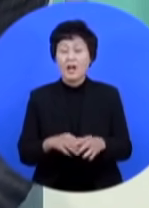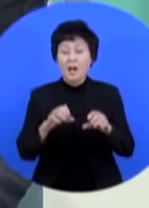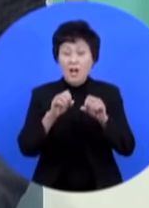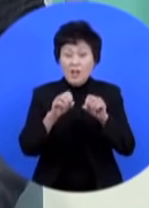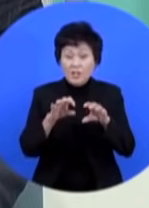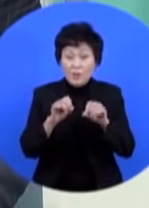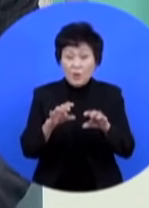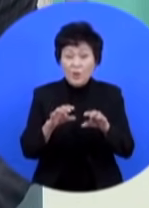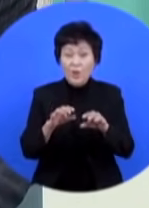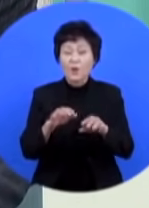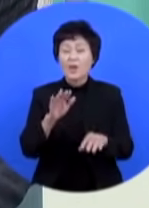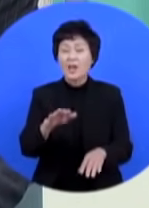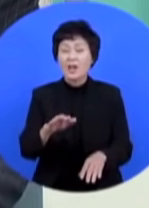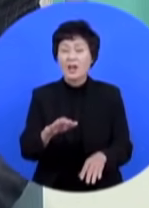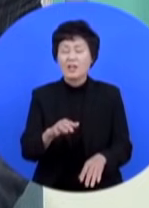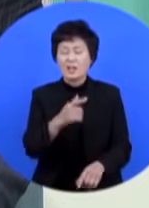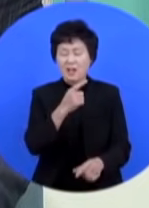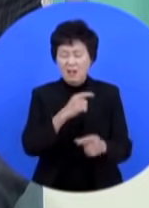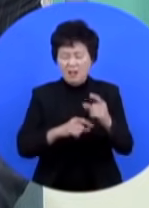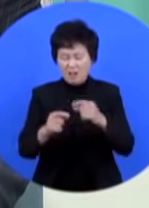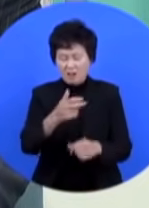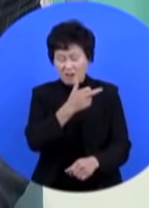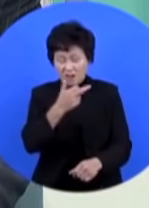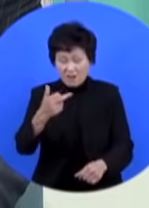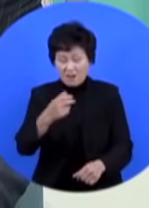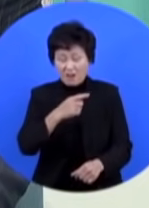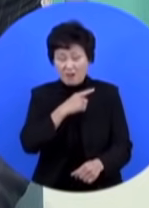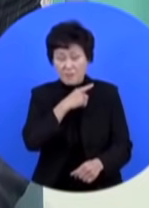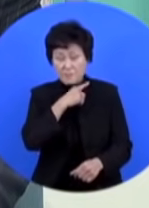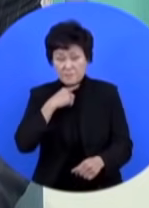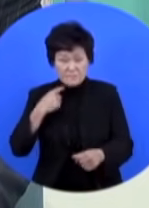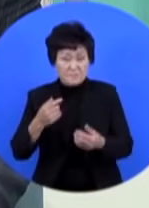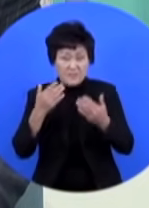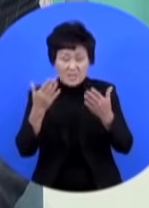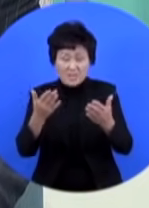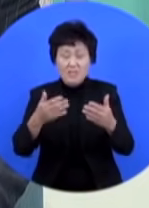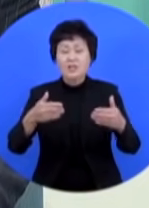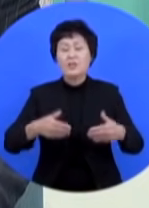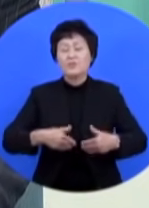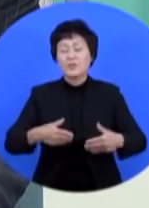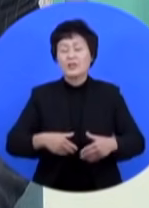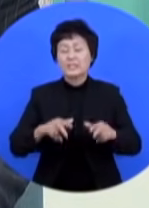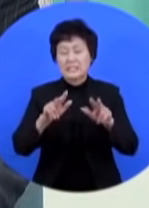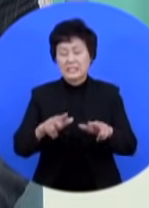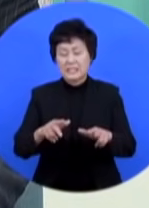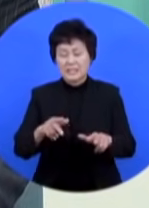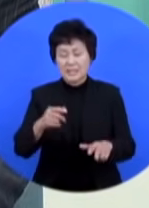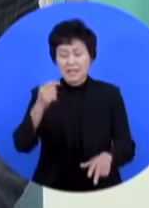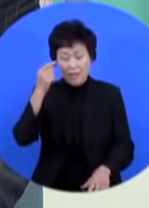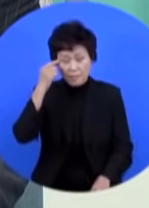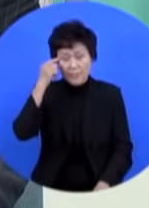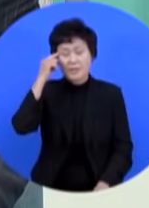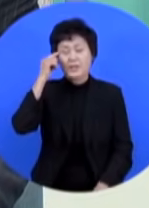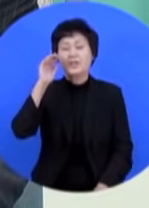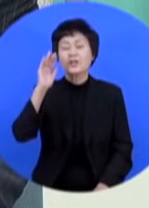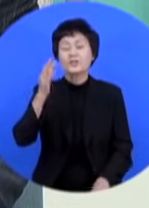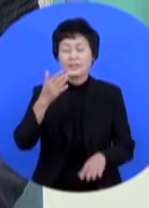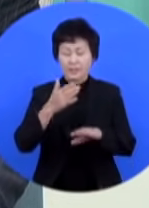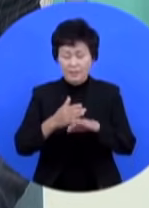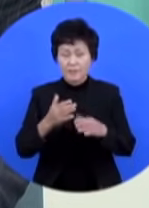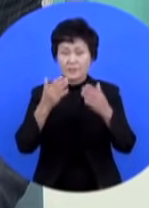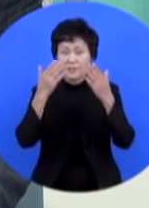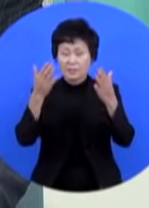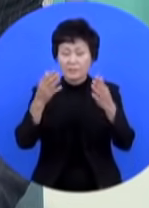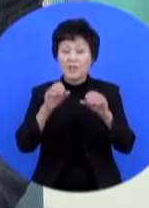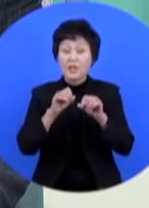선교에는 얼마나 더 큰 희생이 필요한지 이제야 확실히 깨닫게 하시니 감사합니다. 선교에는